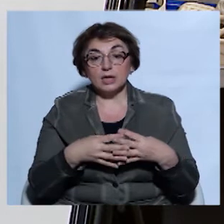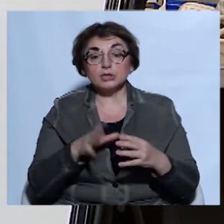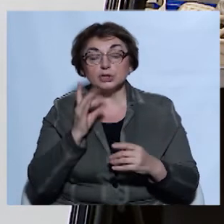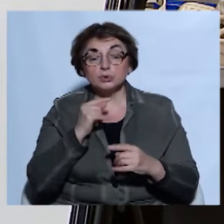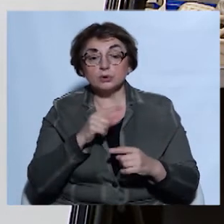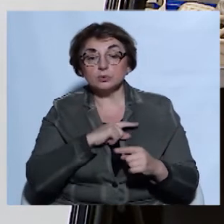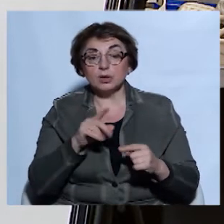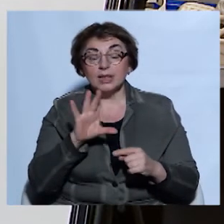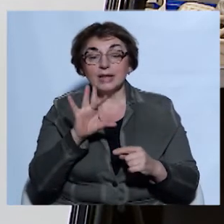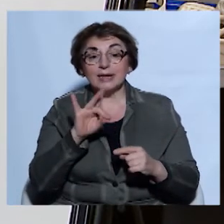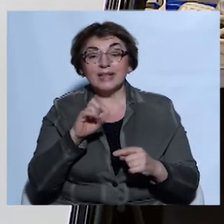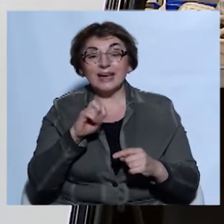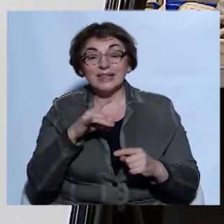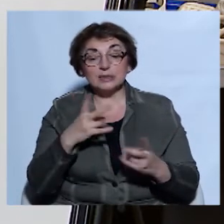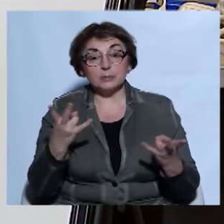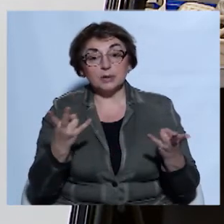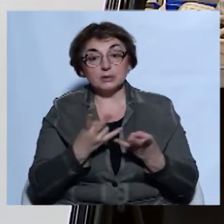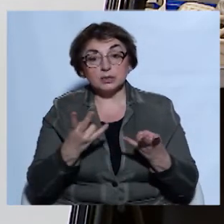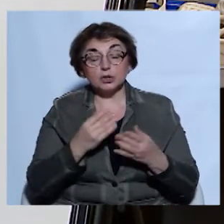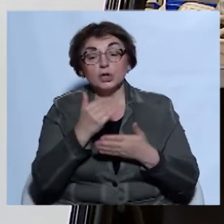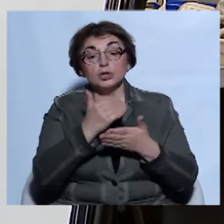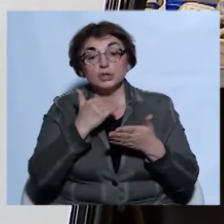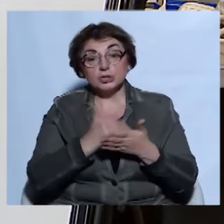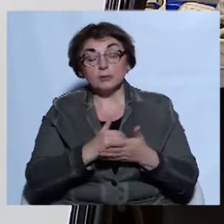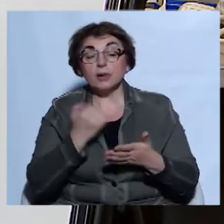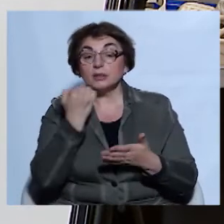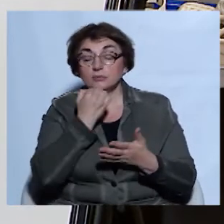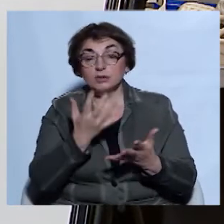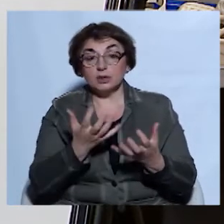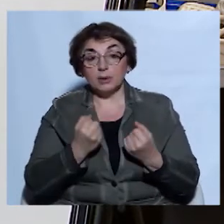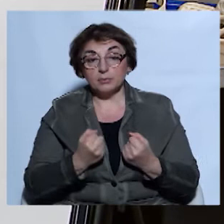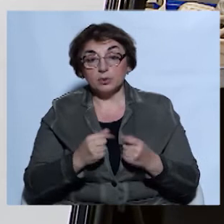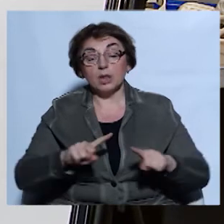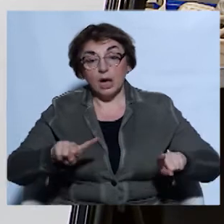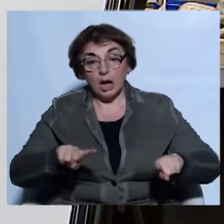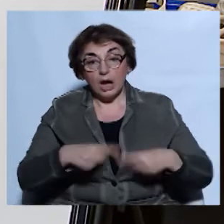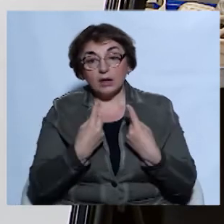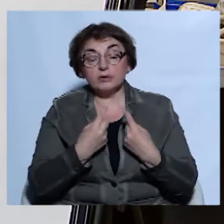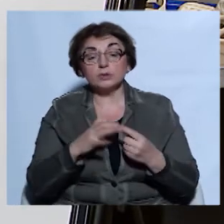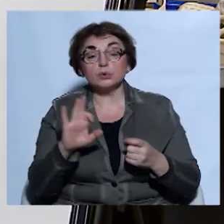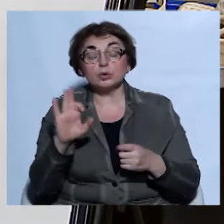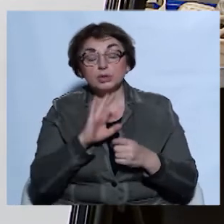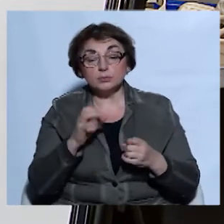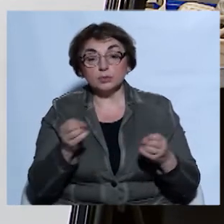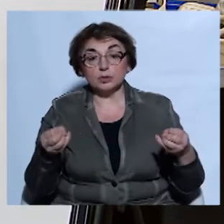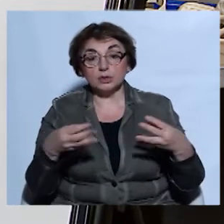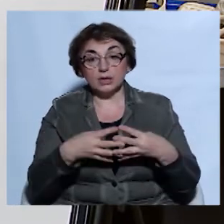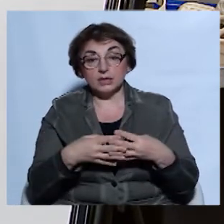დროს რეაგენტები მჭირდება და შესაბამისად პროდუქტიც მიიღება, აღვადგინოთ ქიმიური